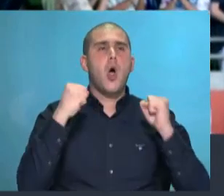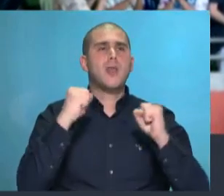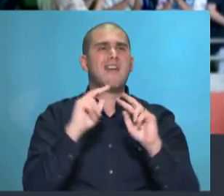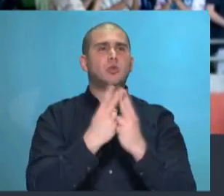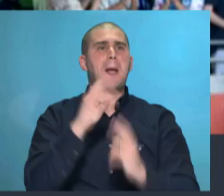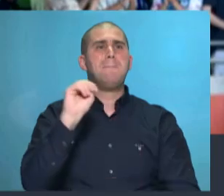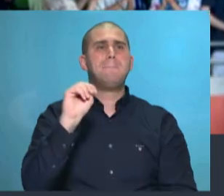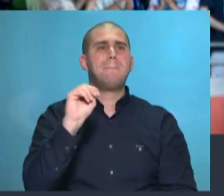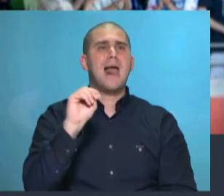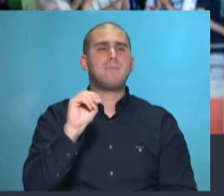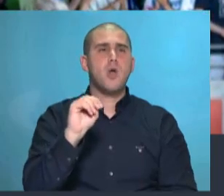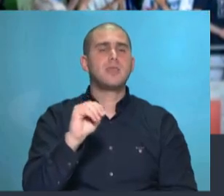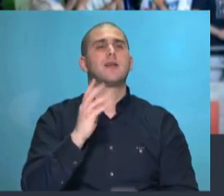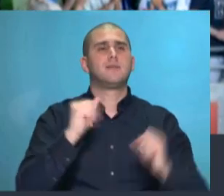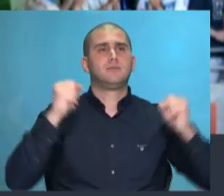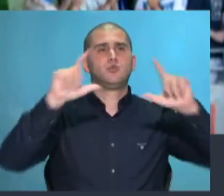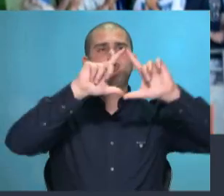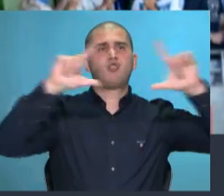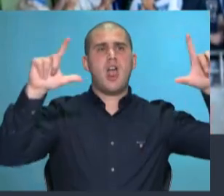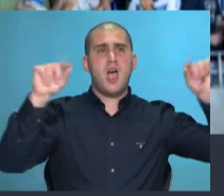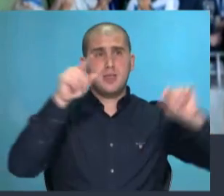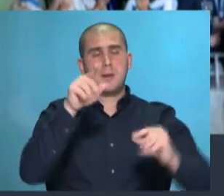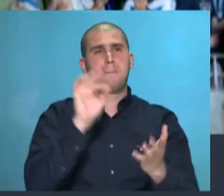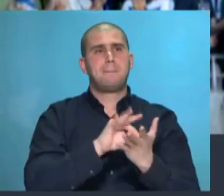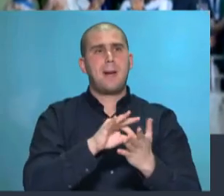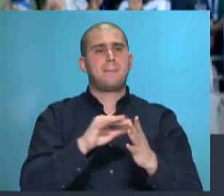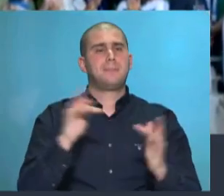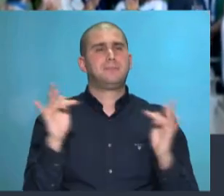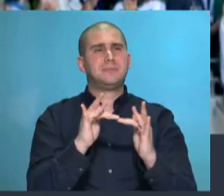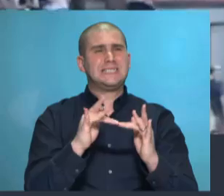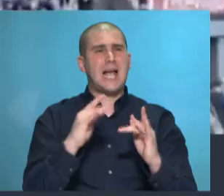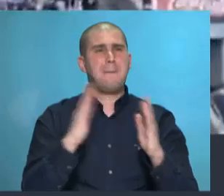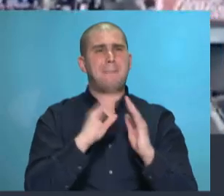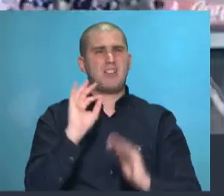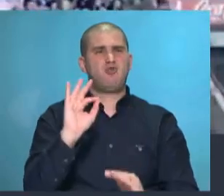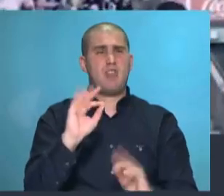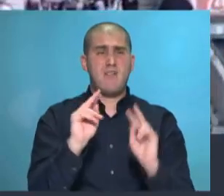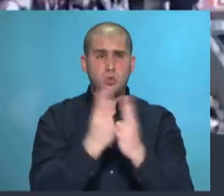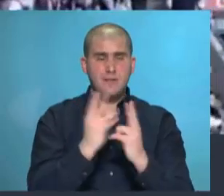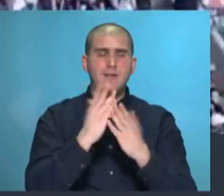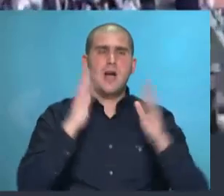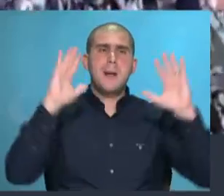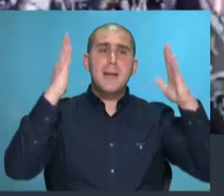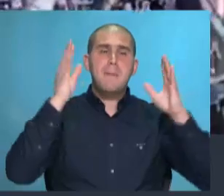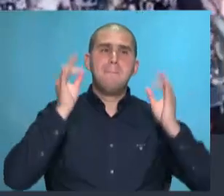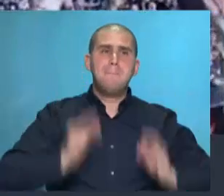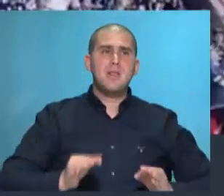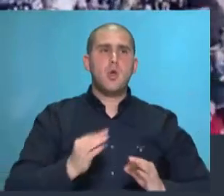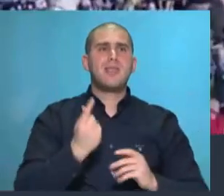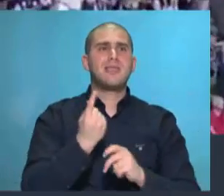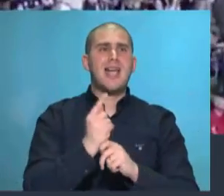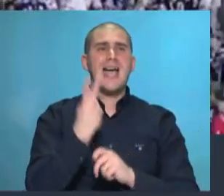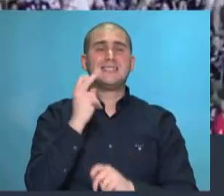מלבורן ויקטורי הניפו את השלט הזה במהלך משחק הבית של קבוצתם. הם מחאו כפיים בדיוק בדקה